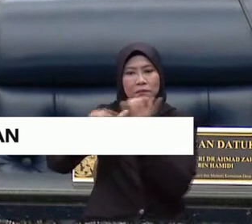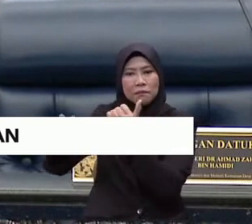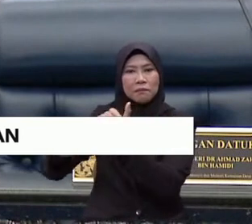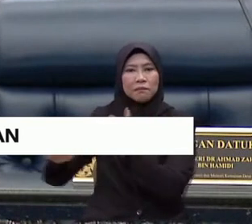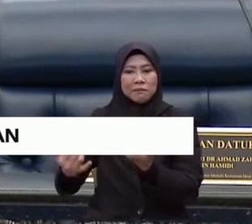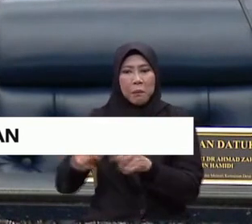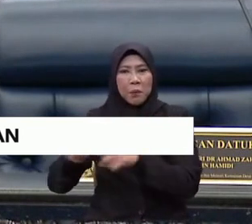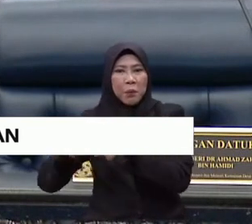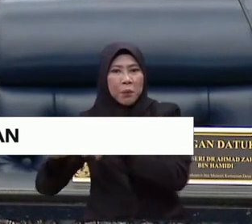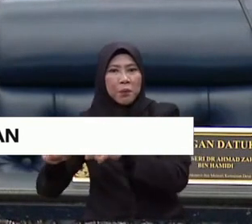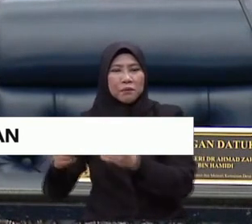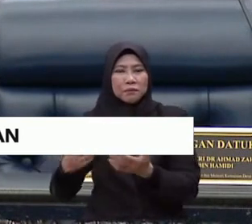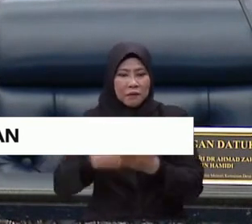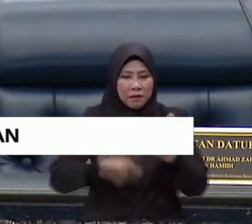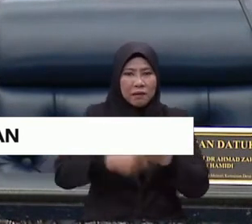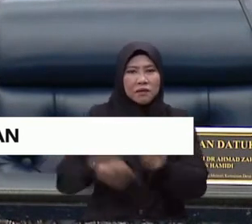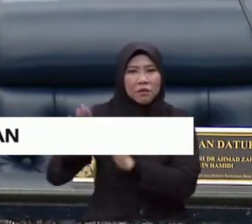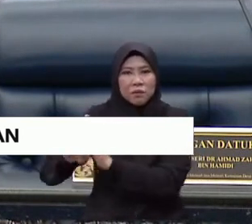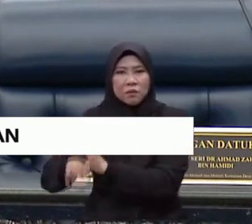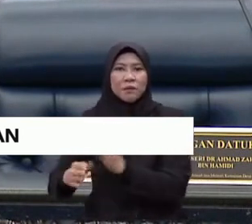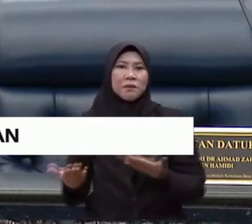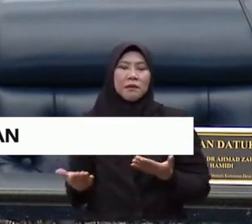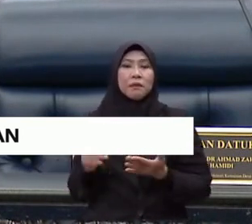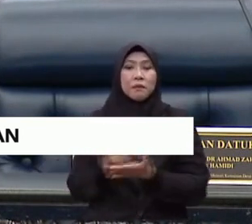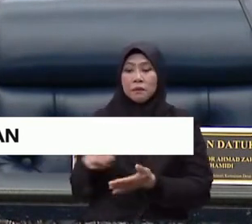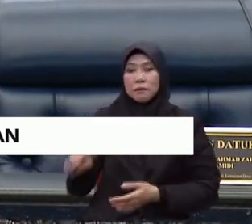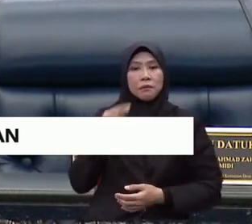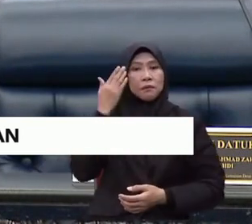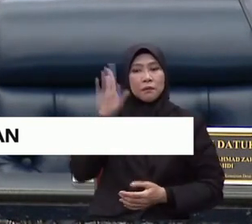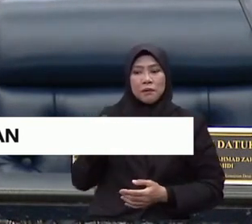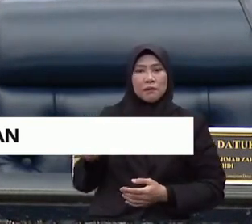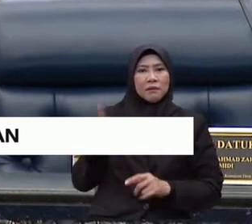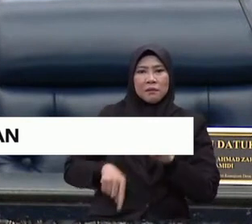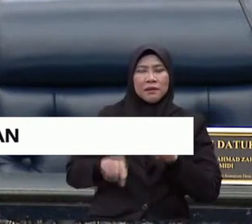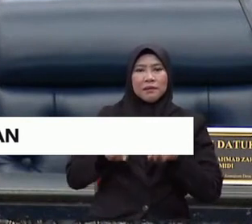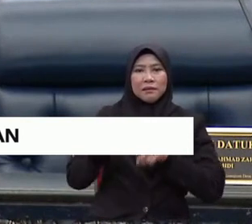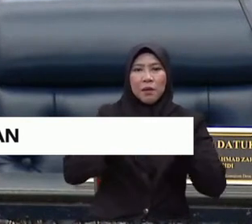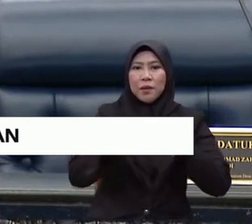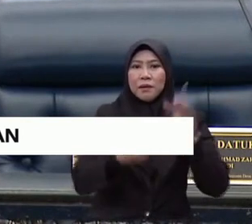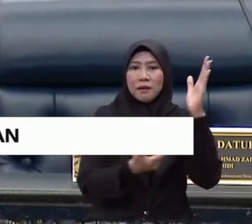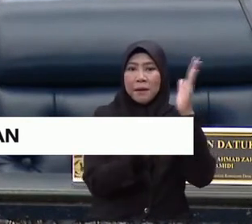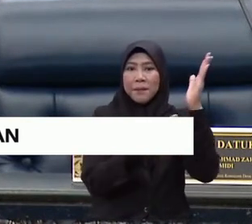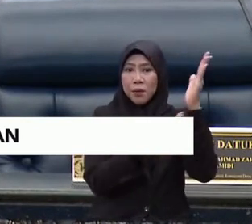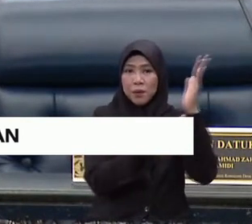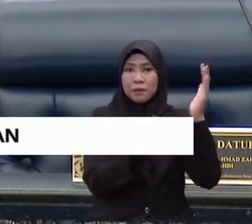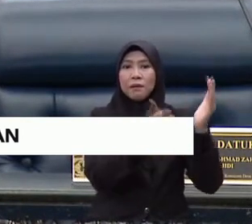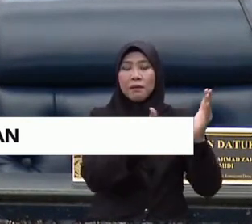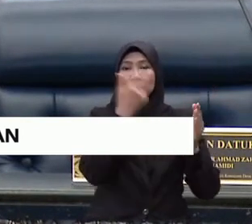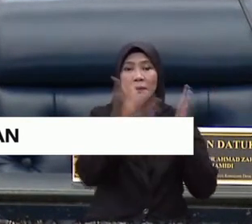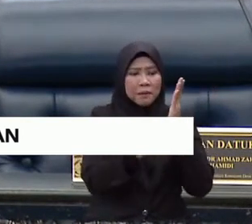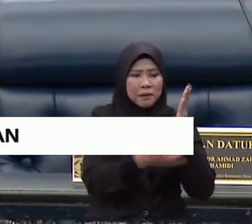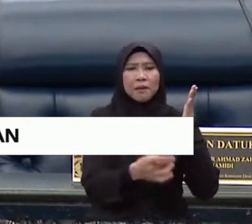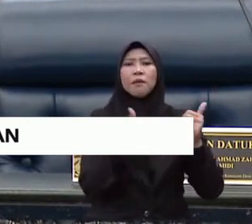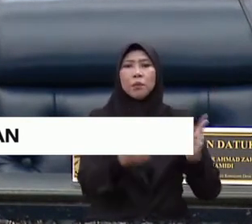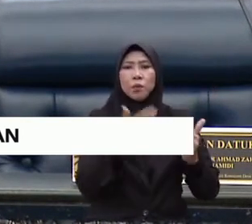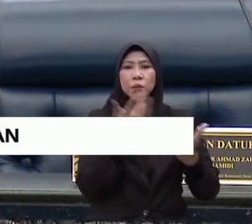kompetitif yang melihat bahwa mereka tidak mampu untuk bersaing dengan kelapa sawit sebab kelapa sawit dalam minyak